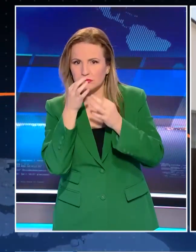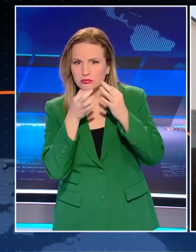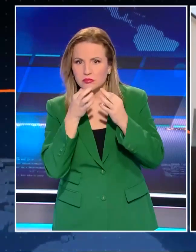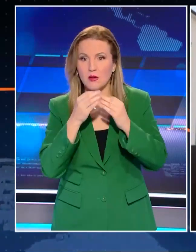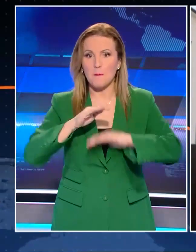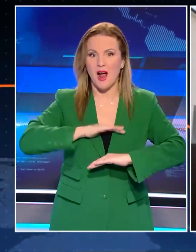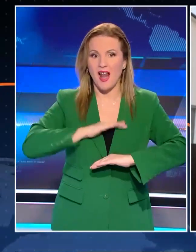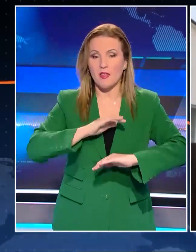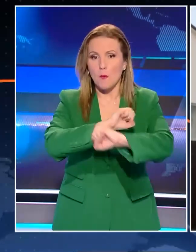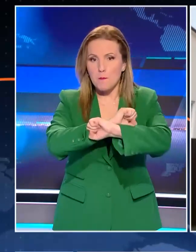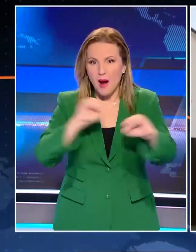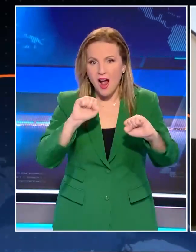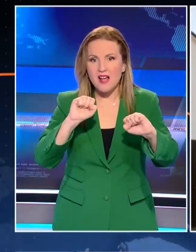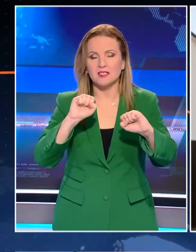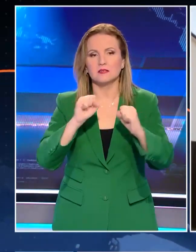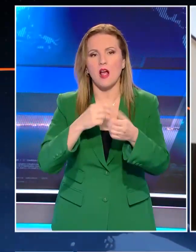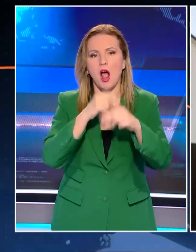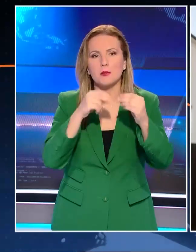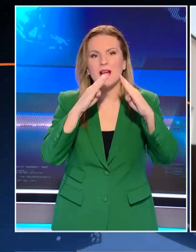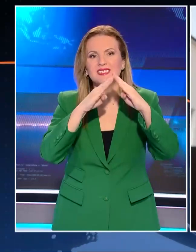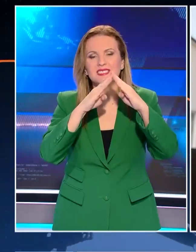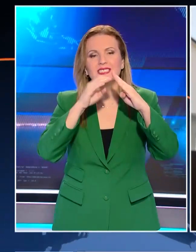Υπότιτλοι AUTHORWAVE